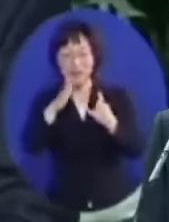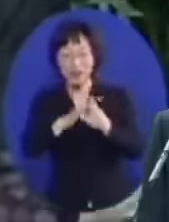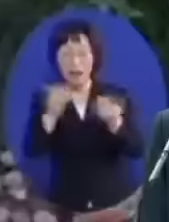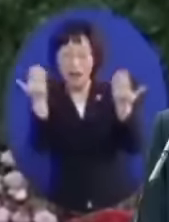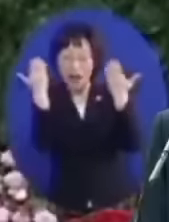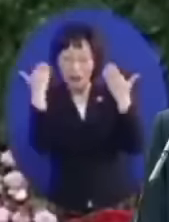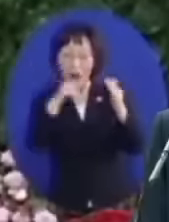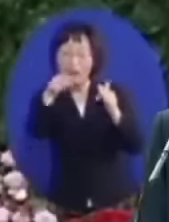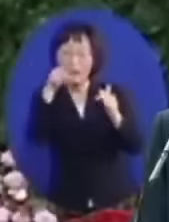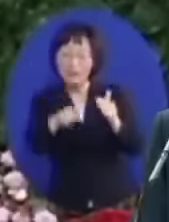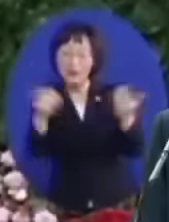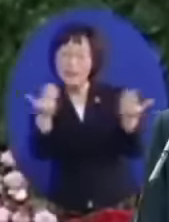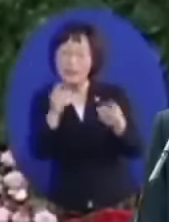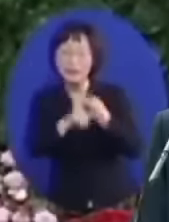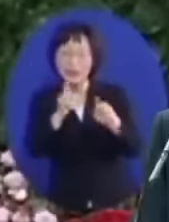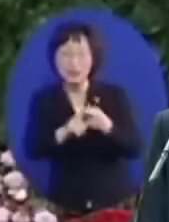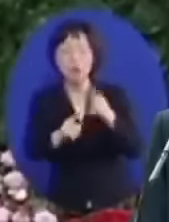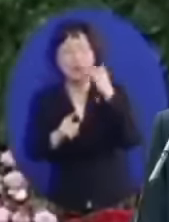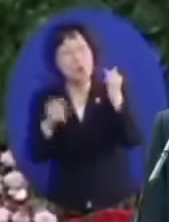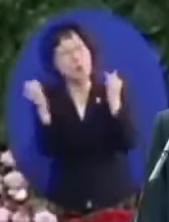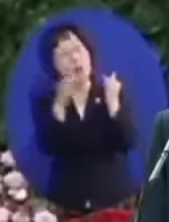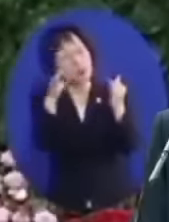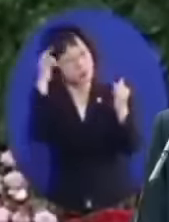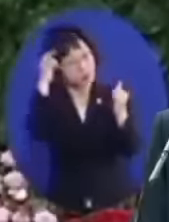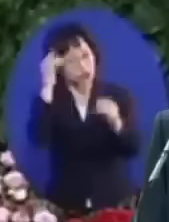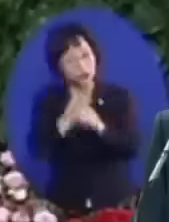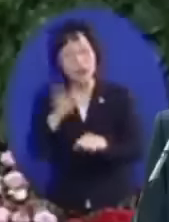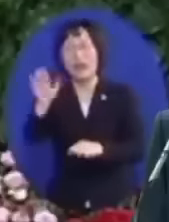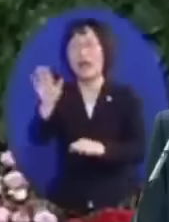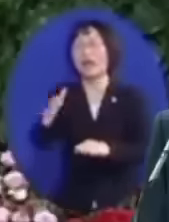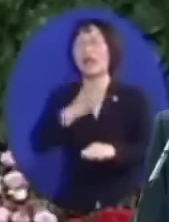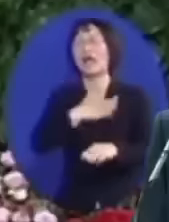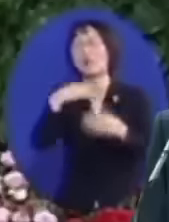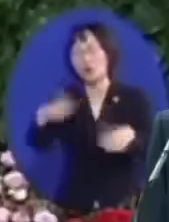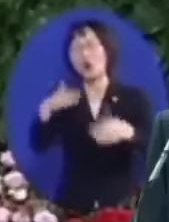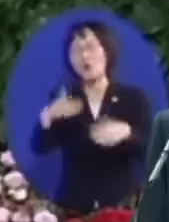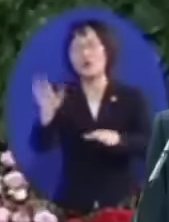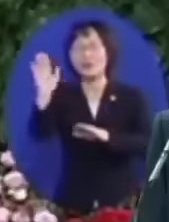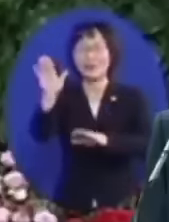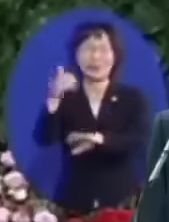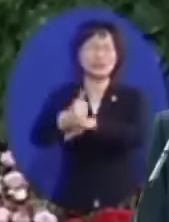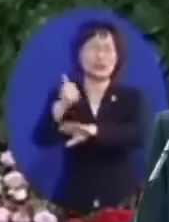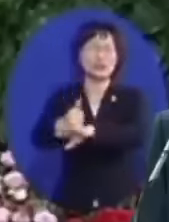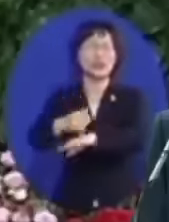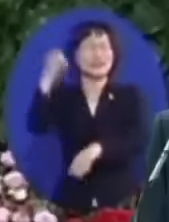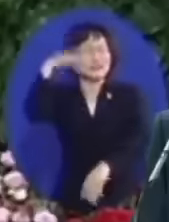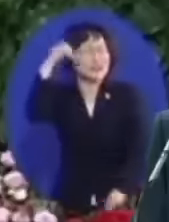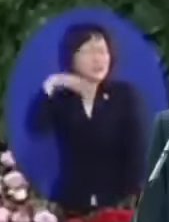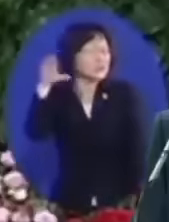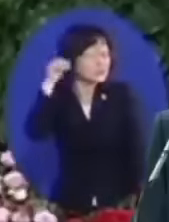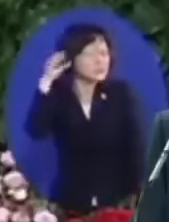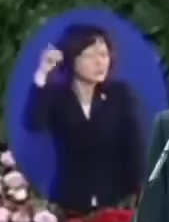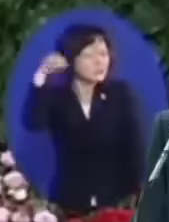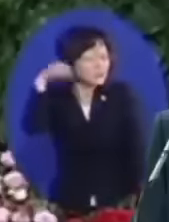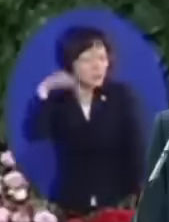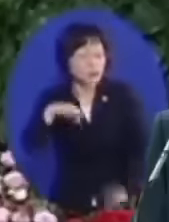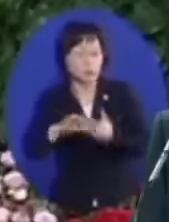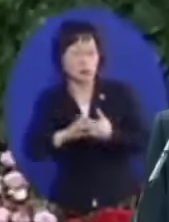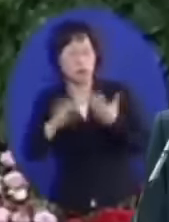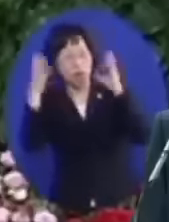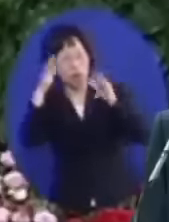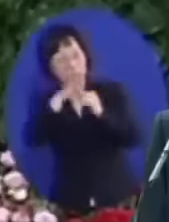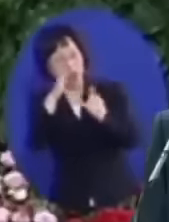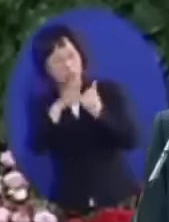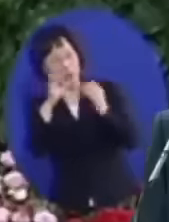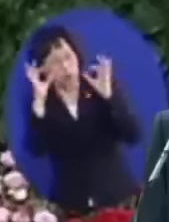일들을 부모에게 이야기하려는데 피곤하다는 핑계로 듣지 않으려 하거든 듣는 척만 할 때 아이는 자신이 무시당한다고